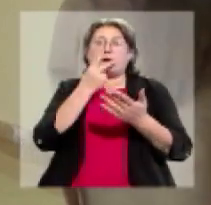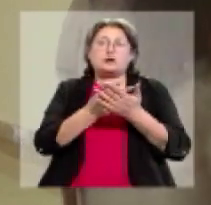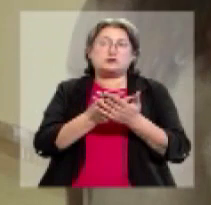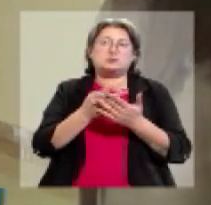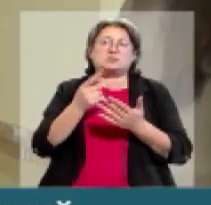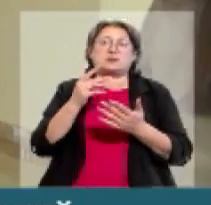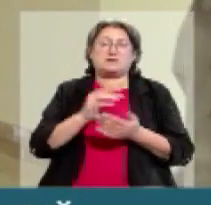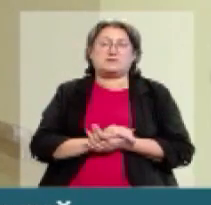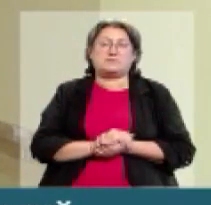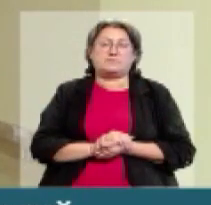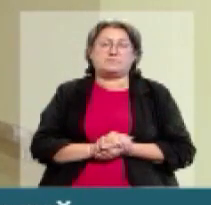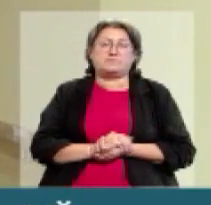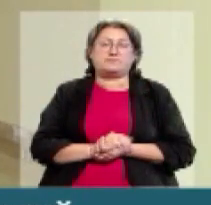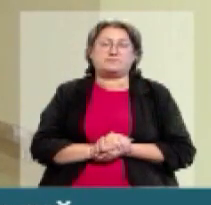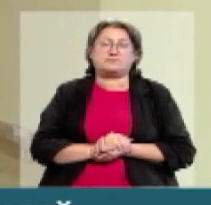и оценен.